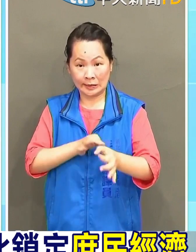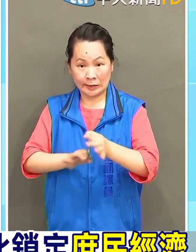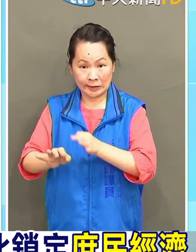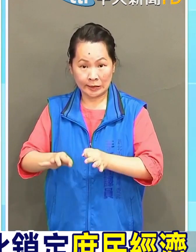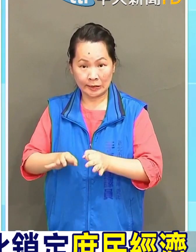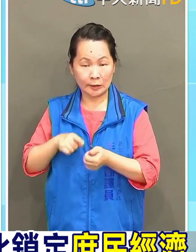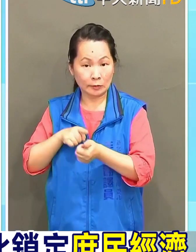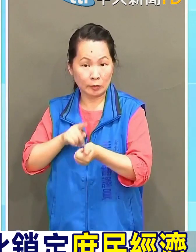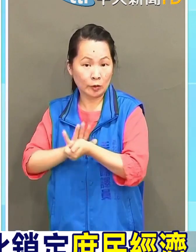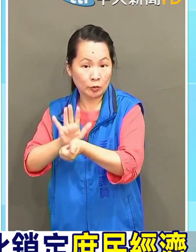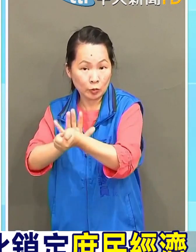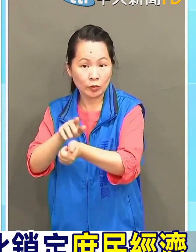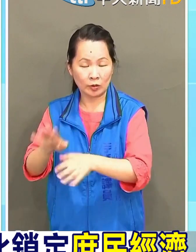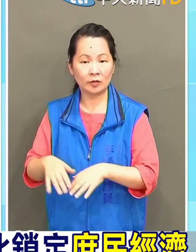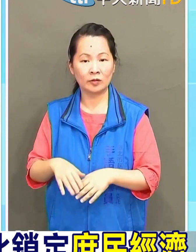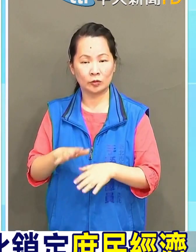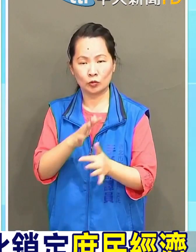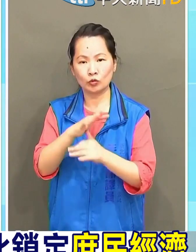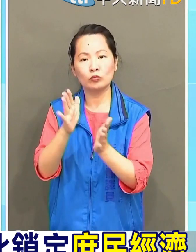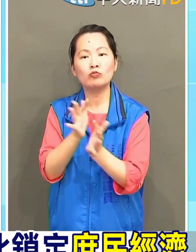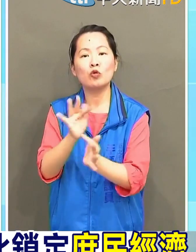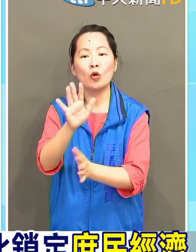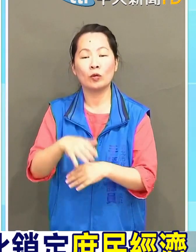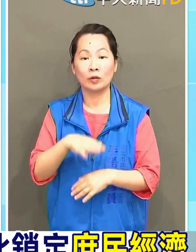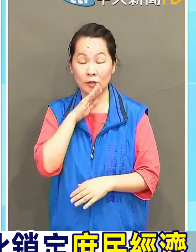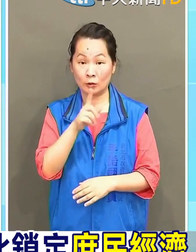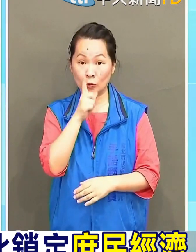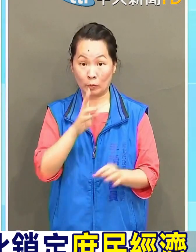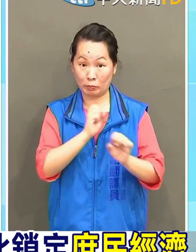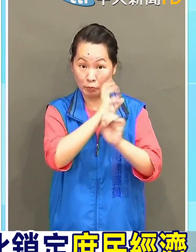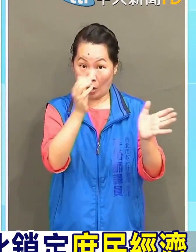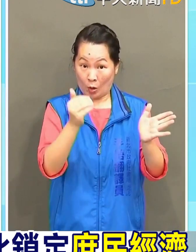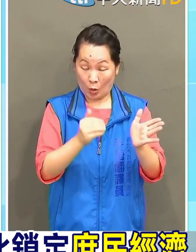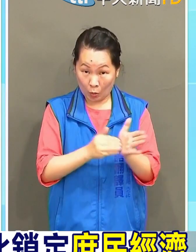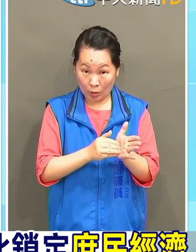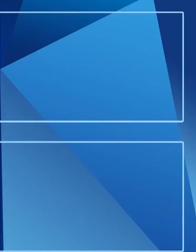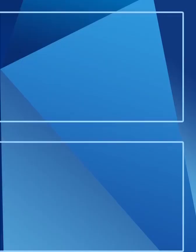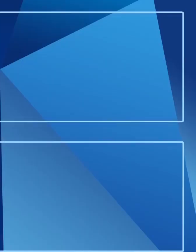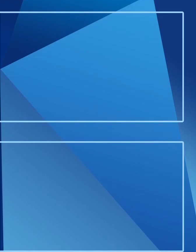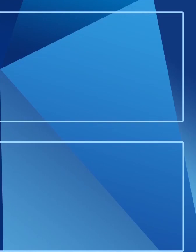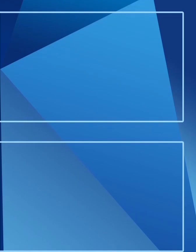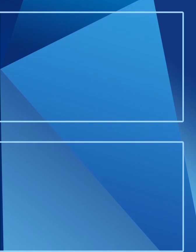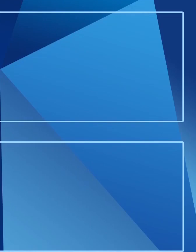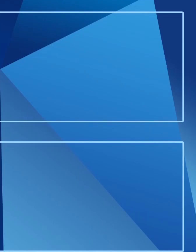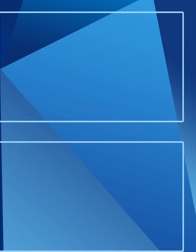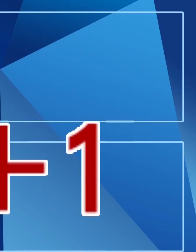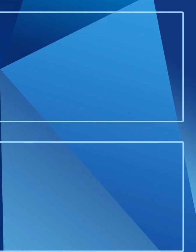完整的报告，等中央一公布，我们整个配套报告就会出来。